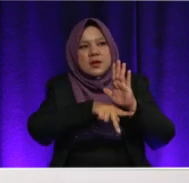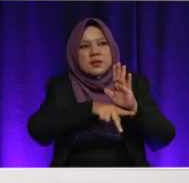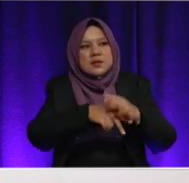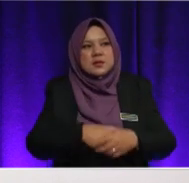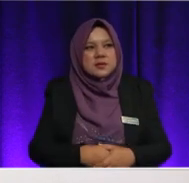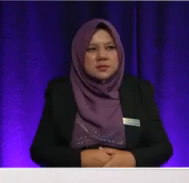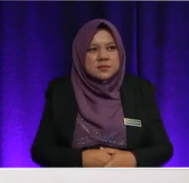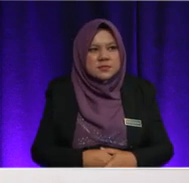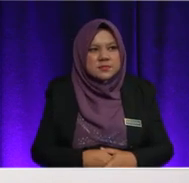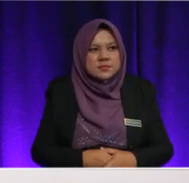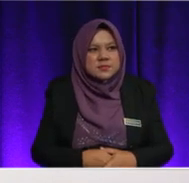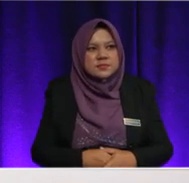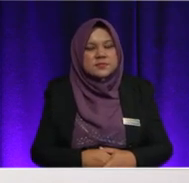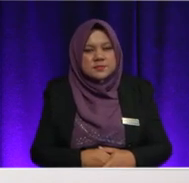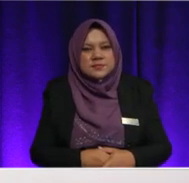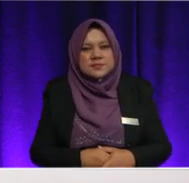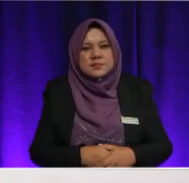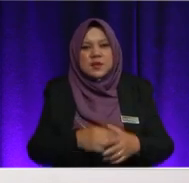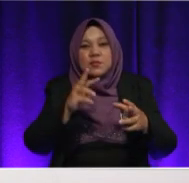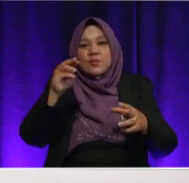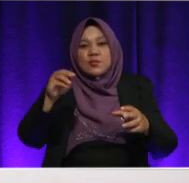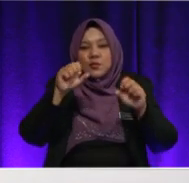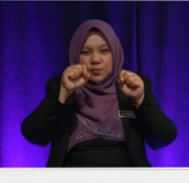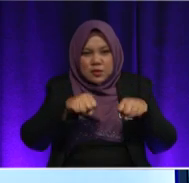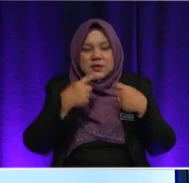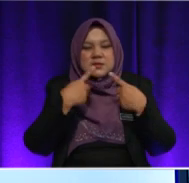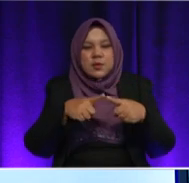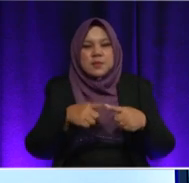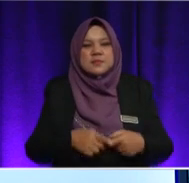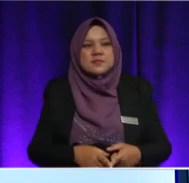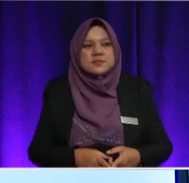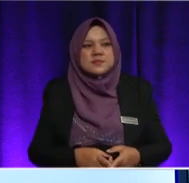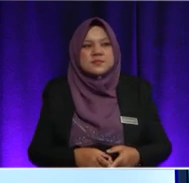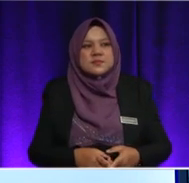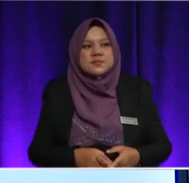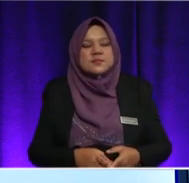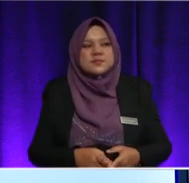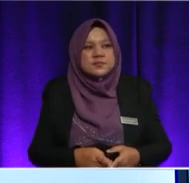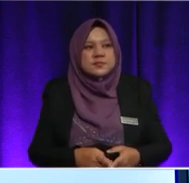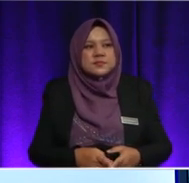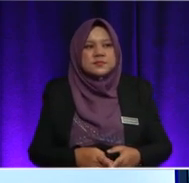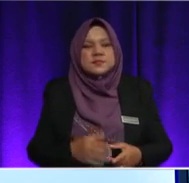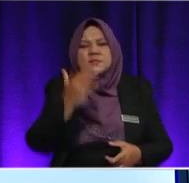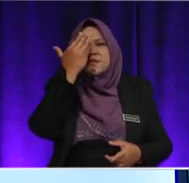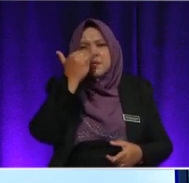kita nampak nampak murid-muri di rumah oke Emang bagi video dan guest asli